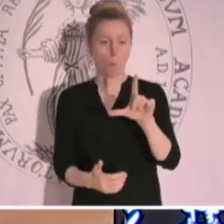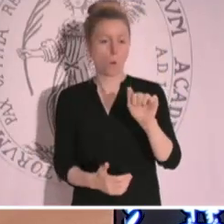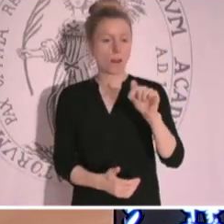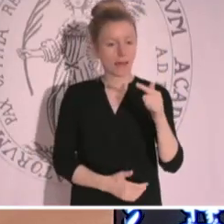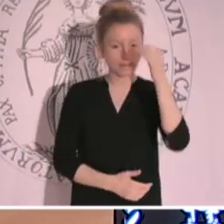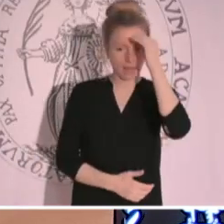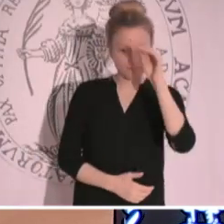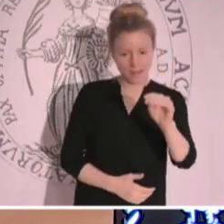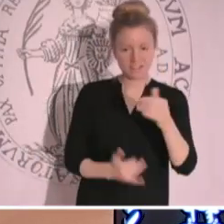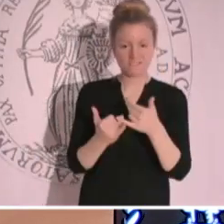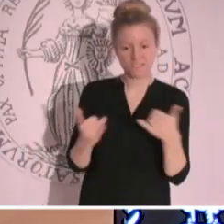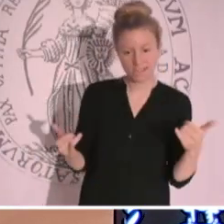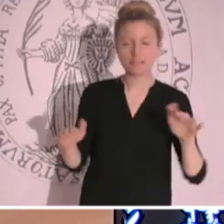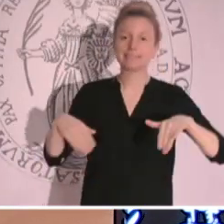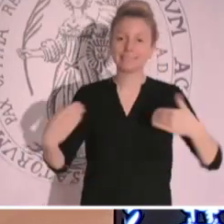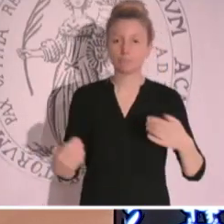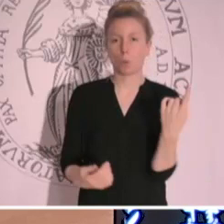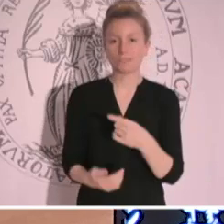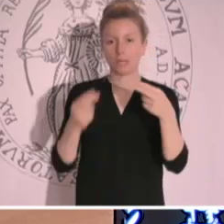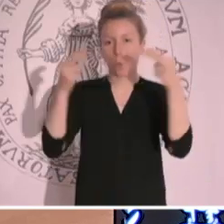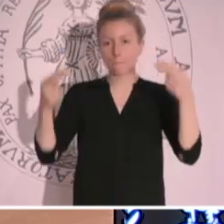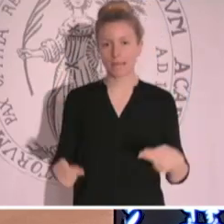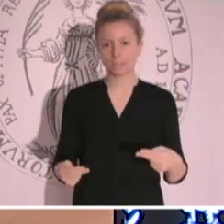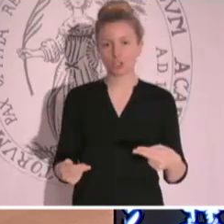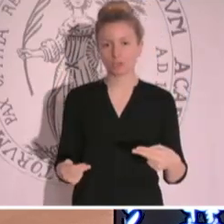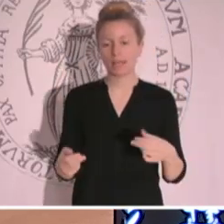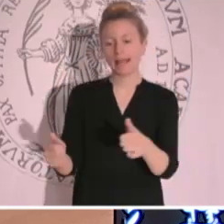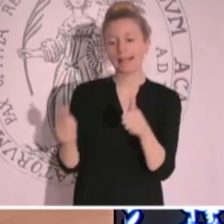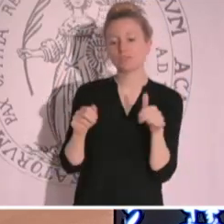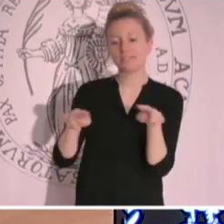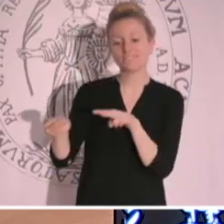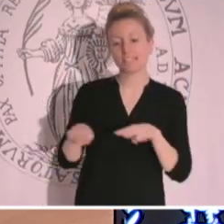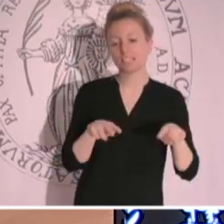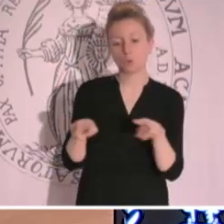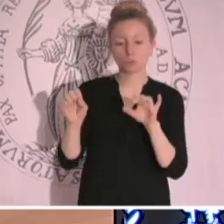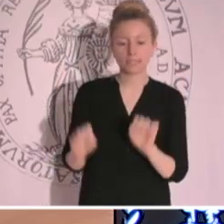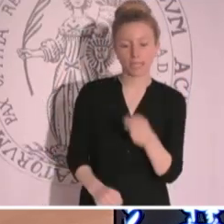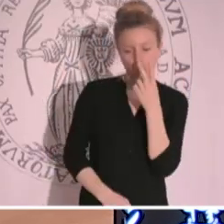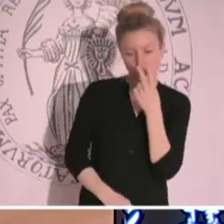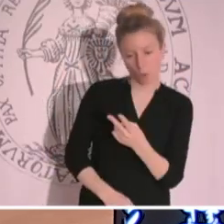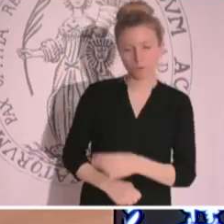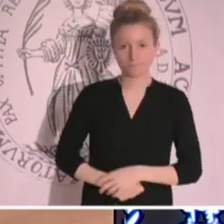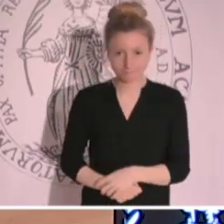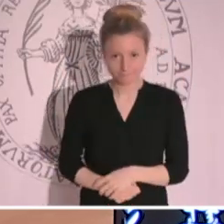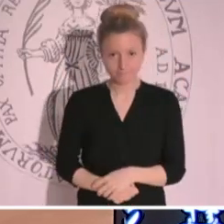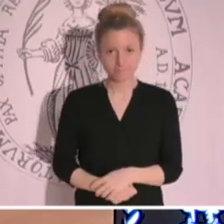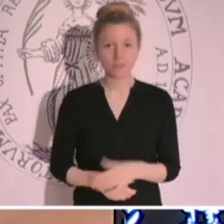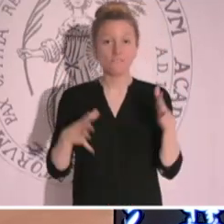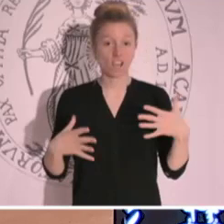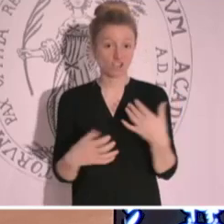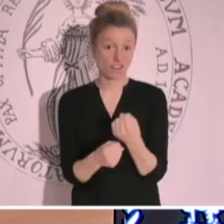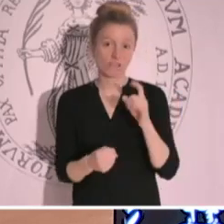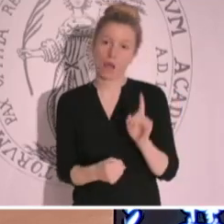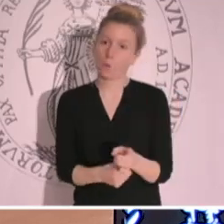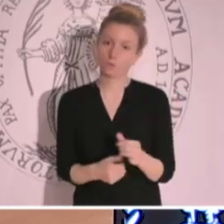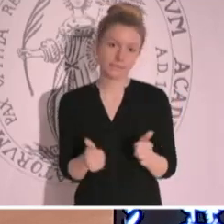Sie so gebrauchen können im Leben eines Studierenden, finden Sie eigentlich bei uns schon auf der Homepage. Und unsere Fachschaft ist wirklich klasse, also